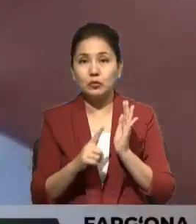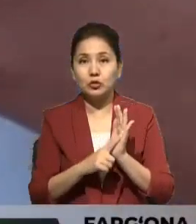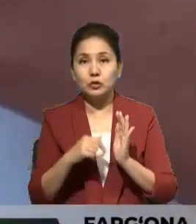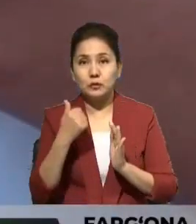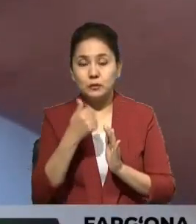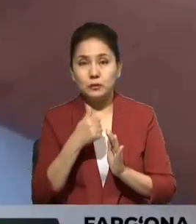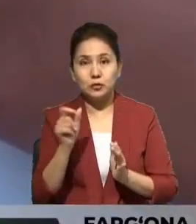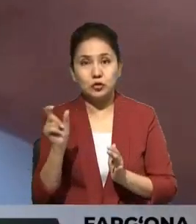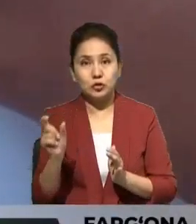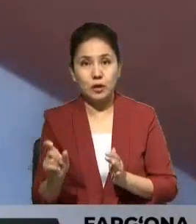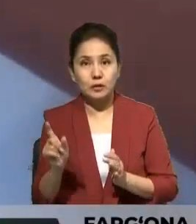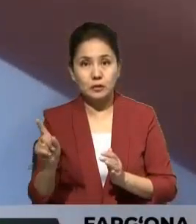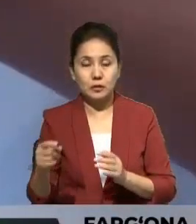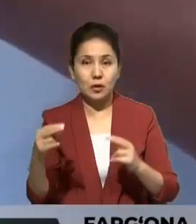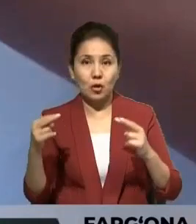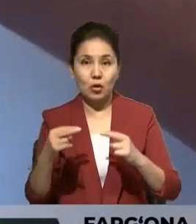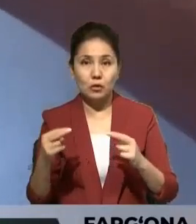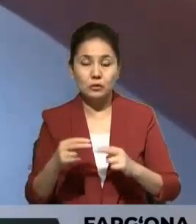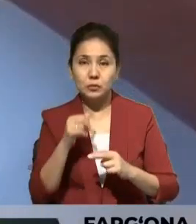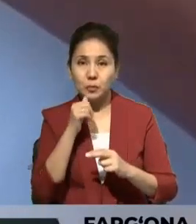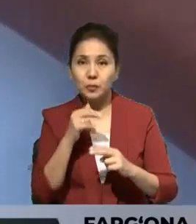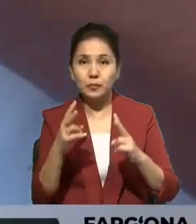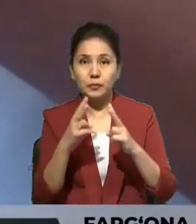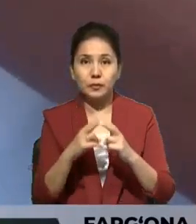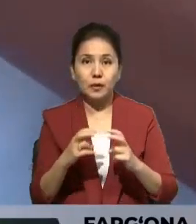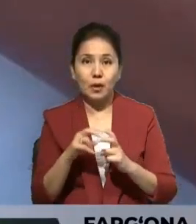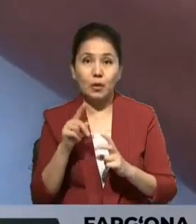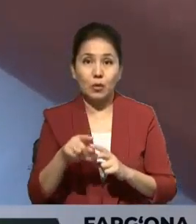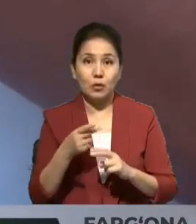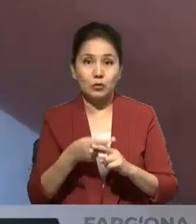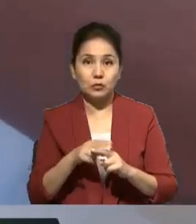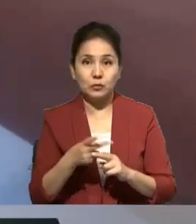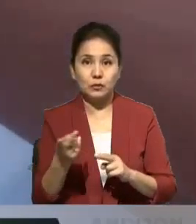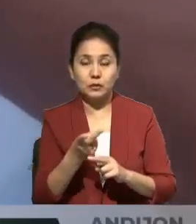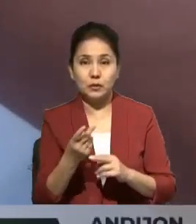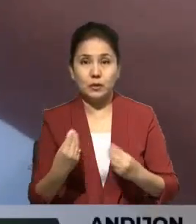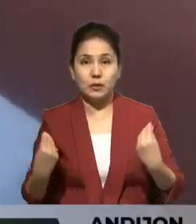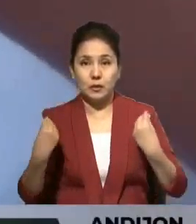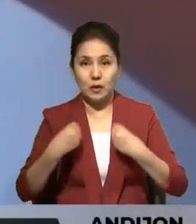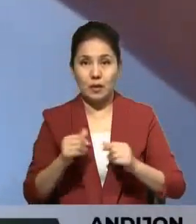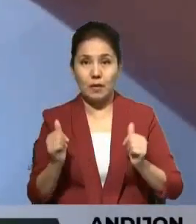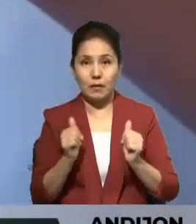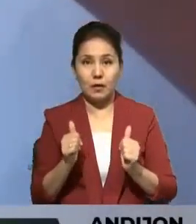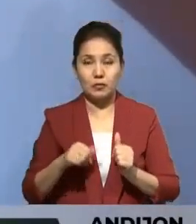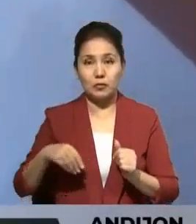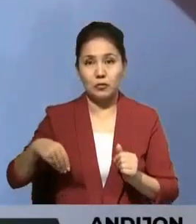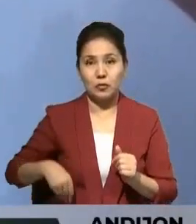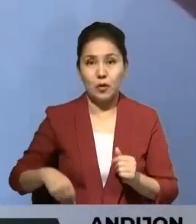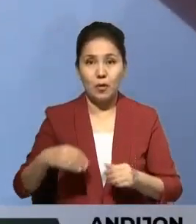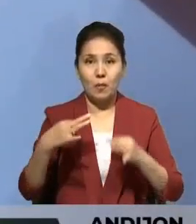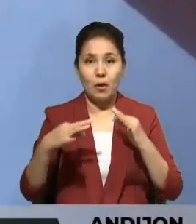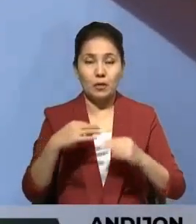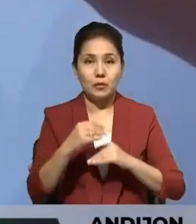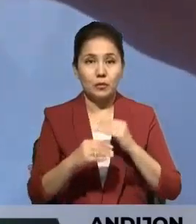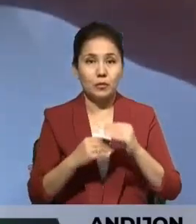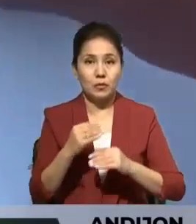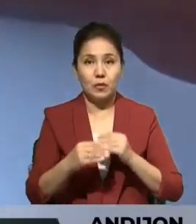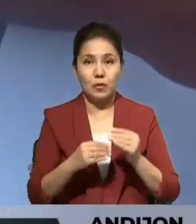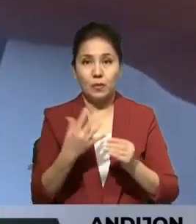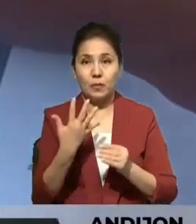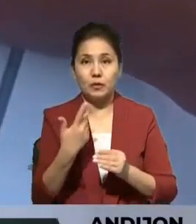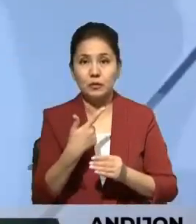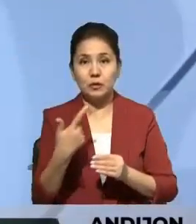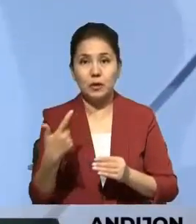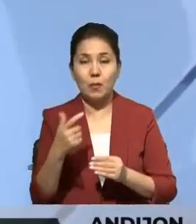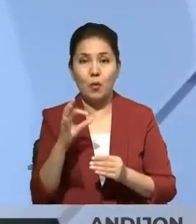1977-yilda tug'ilgan shaxs xolislar ishtirokida tintuv qilinganda ushbu shaxsning egnida bo'lgan kostyumi cho'ntagida polietilen paketga o'ralgan jami 5